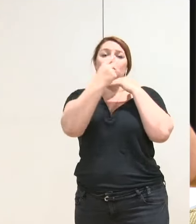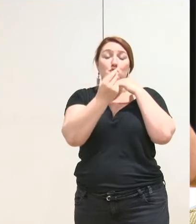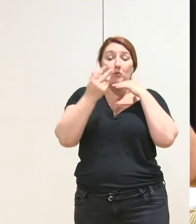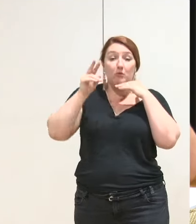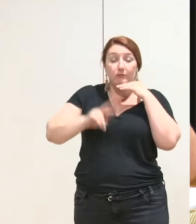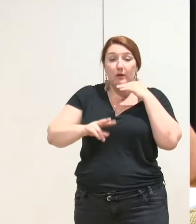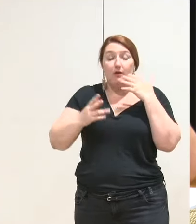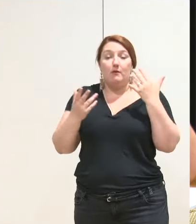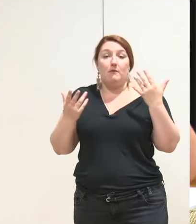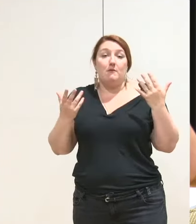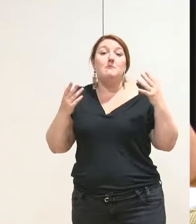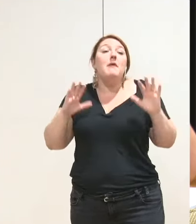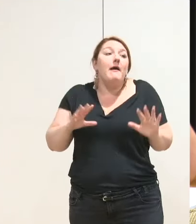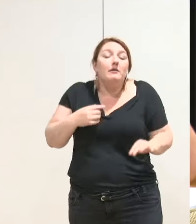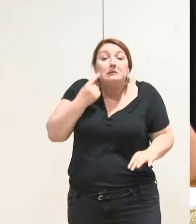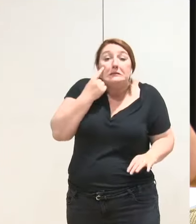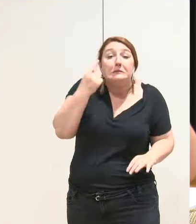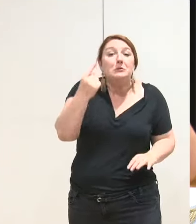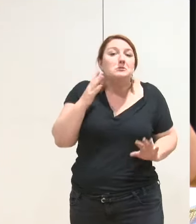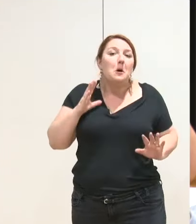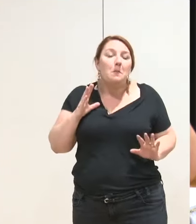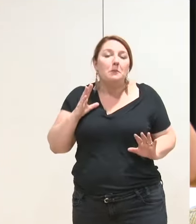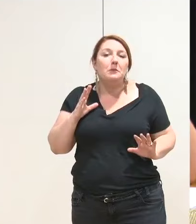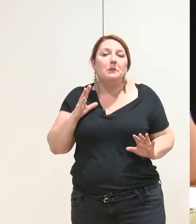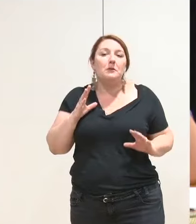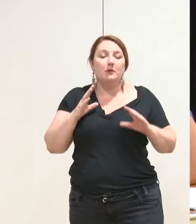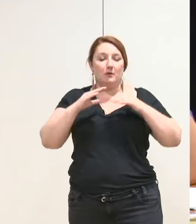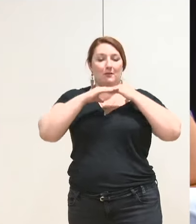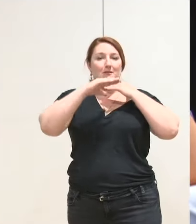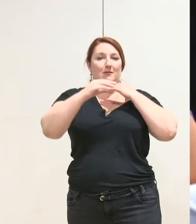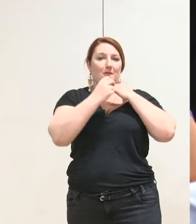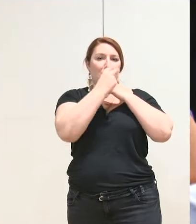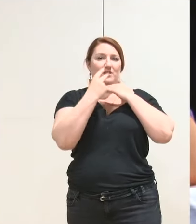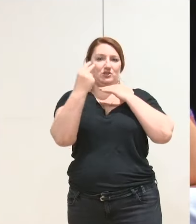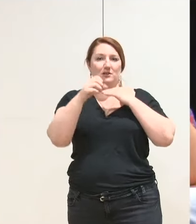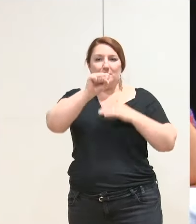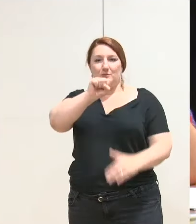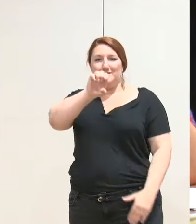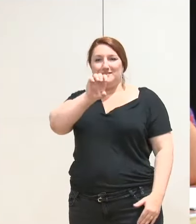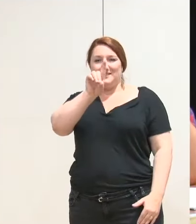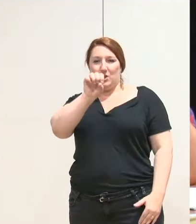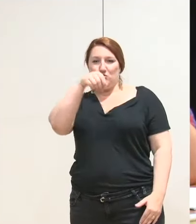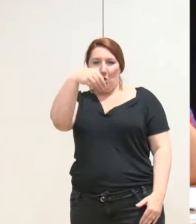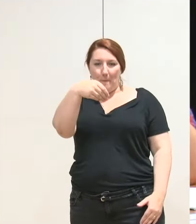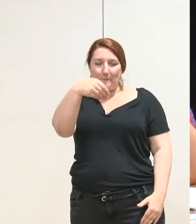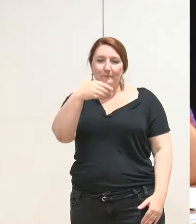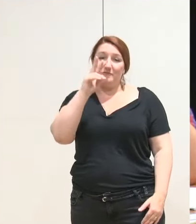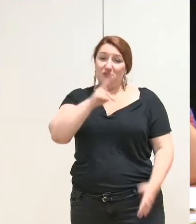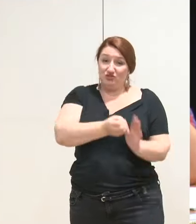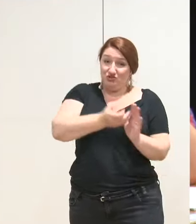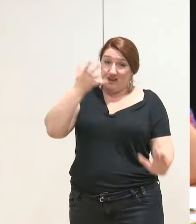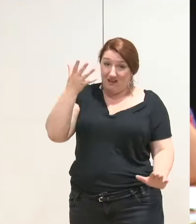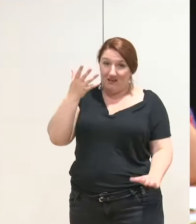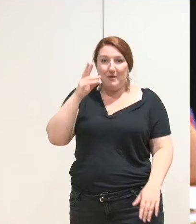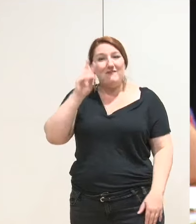semble c'est que la végétalisation avec du sédom coûte à la fois cher et n'est pas une